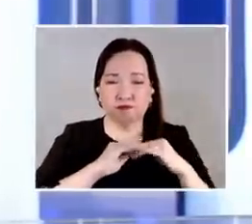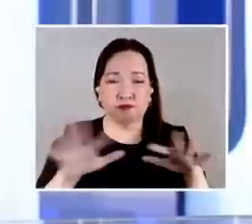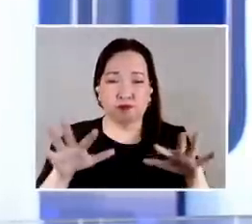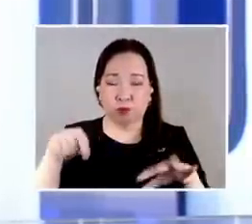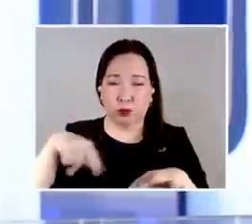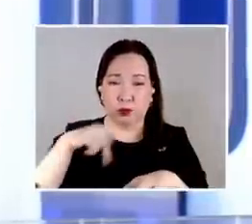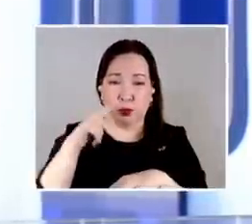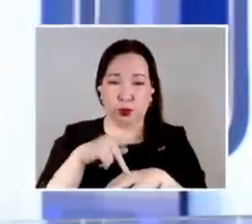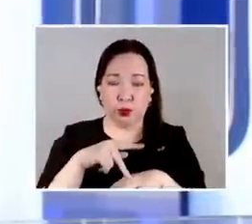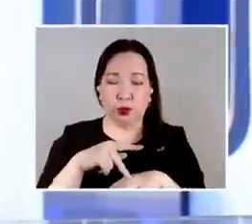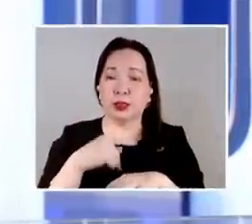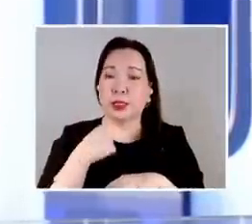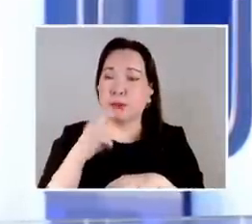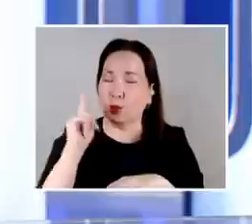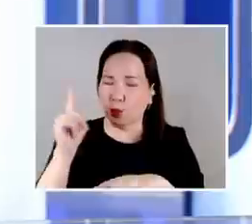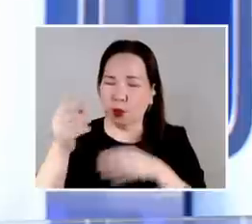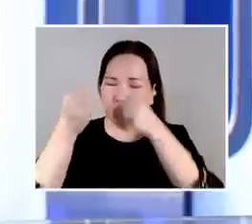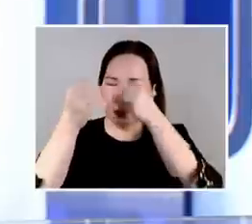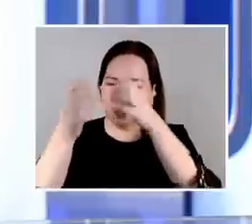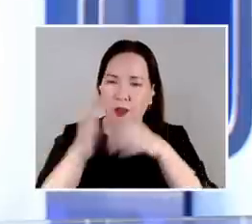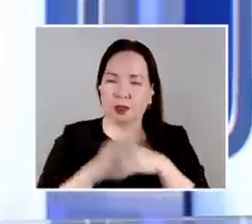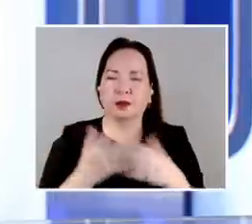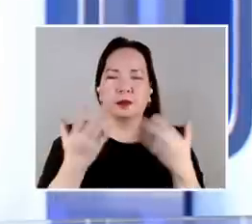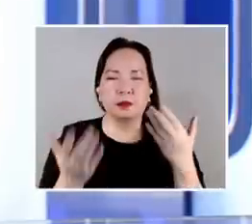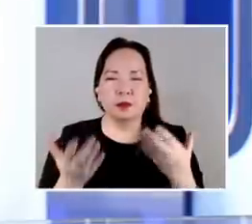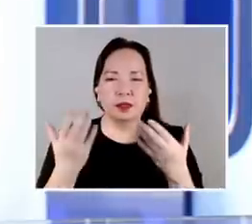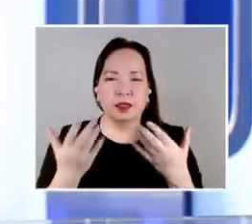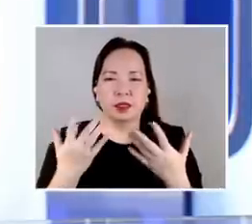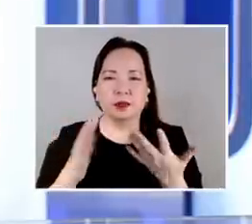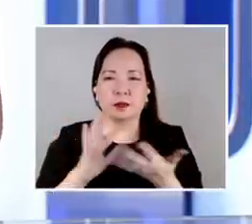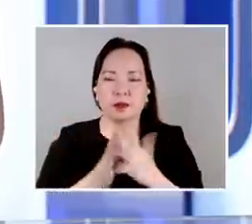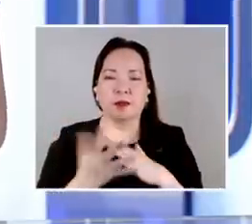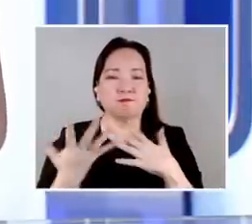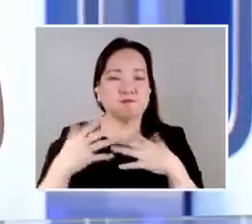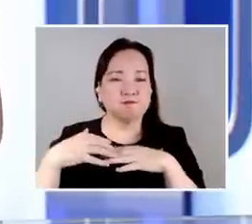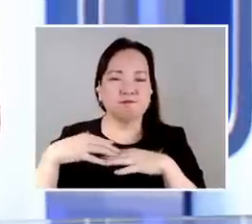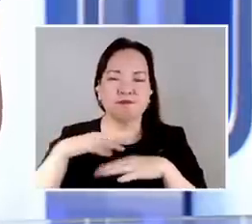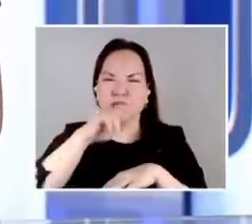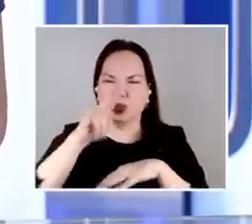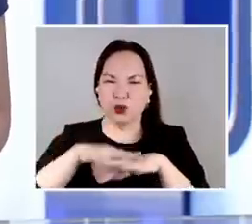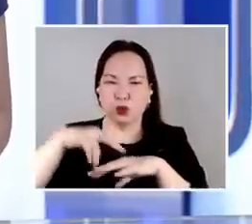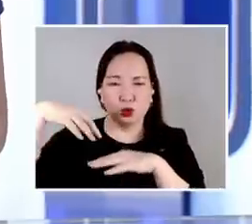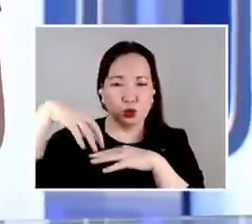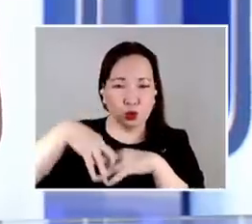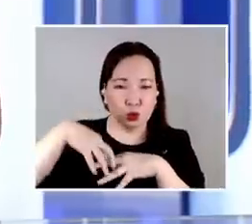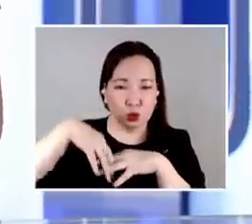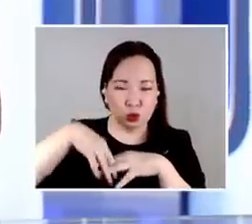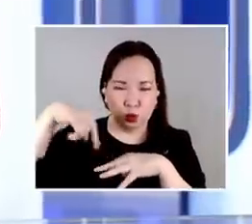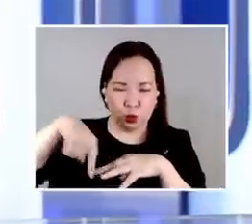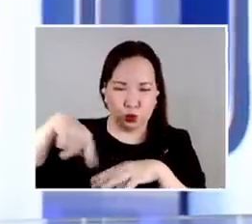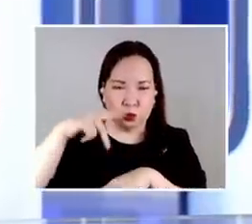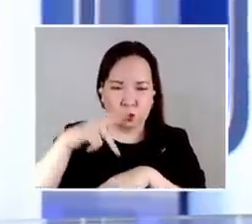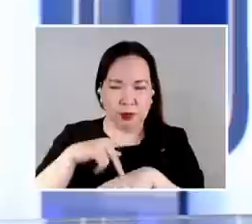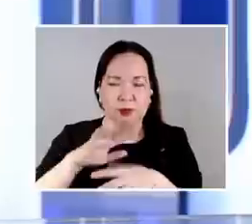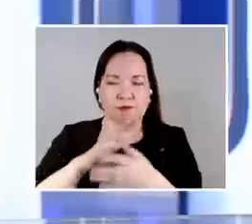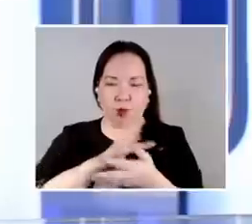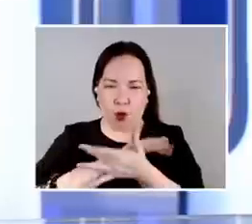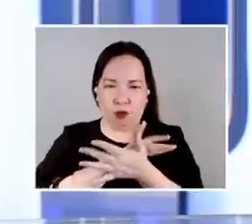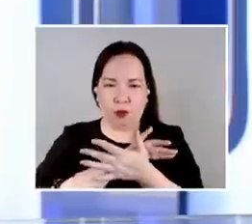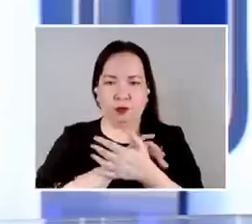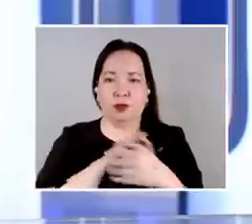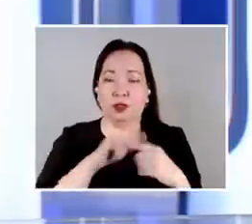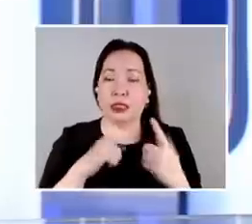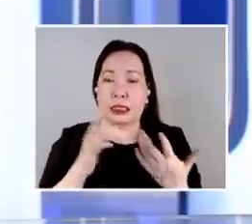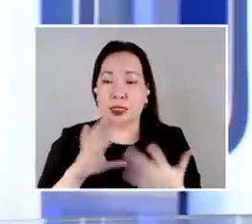sinabi ng isang eksperto na posibleng nagiging endemic na ang sakit. Nakatakda na ring magrekomenda ang